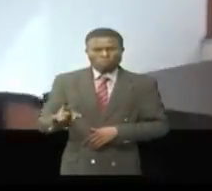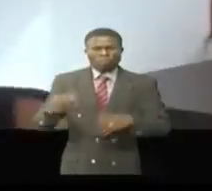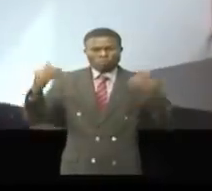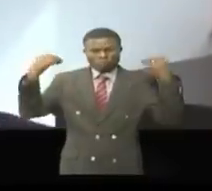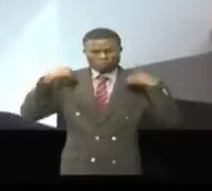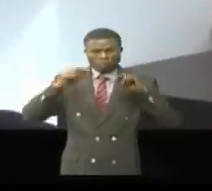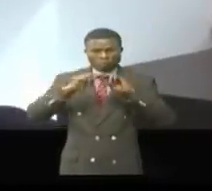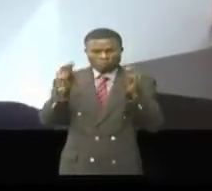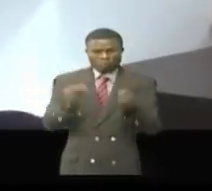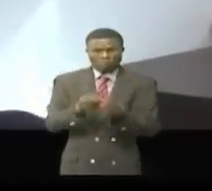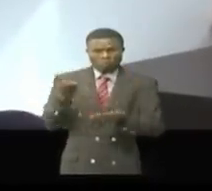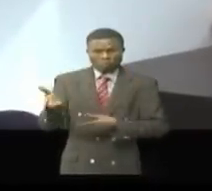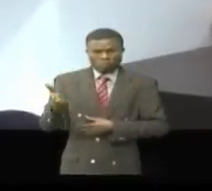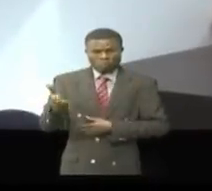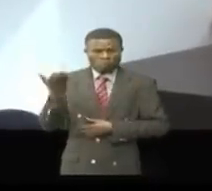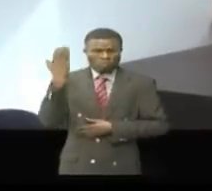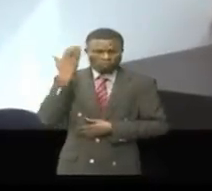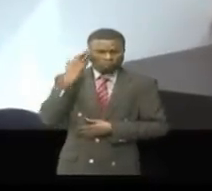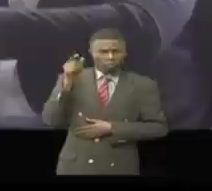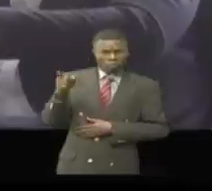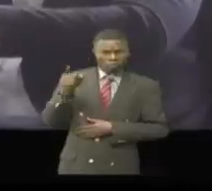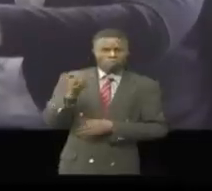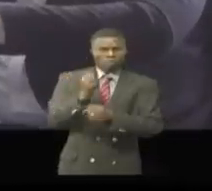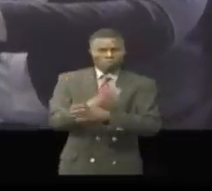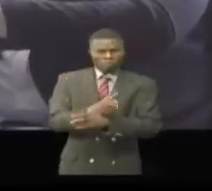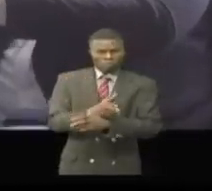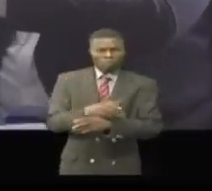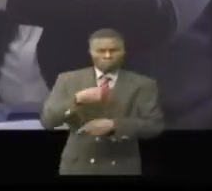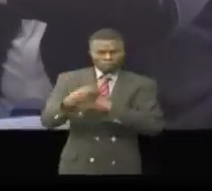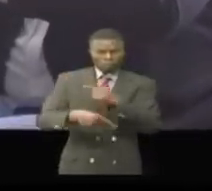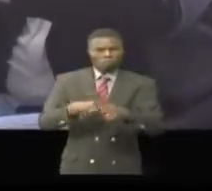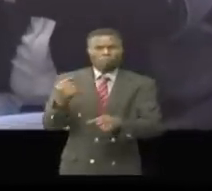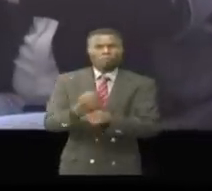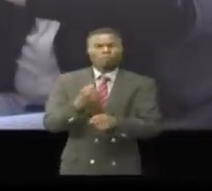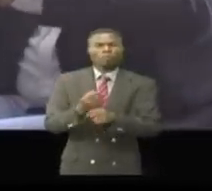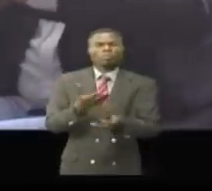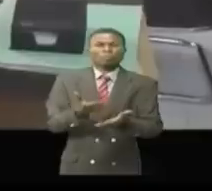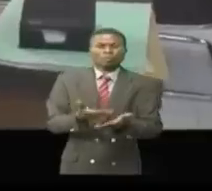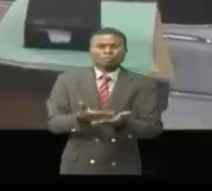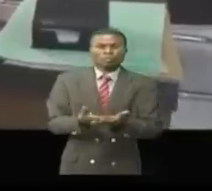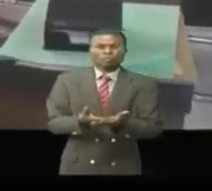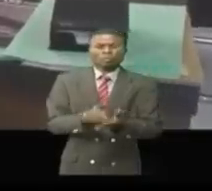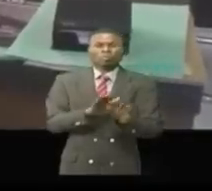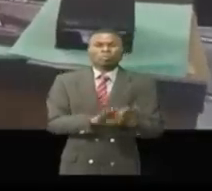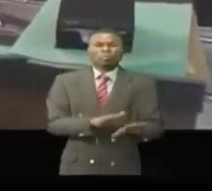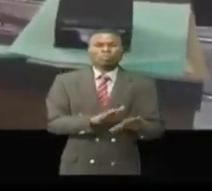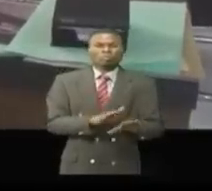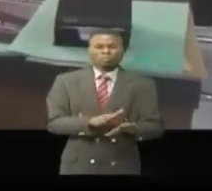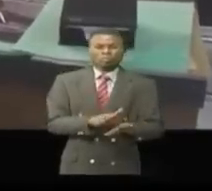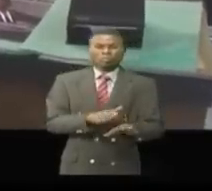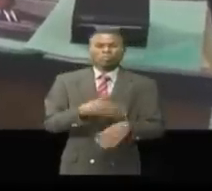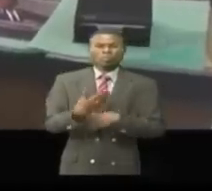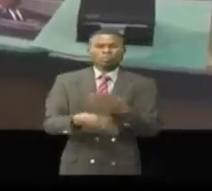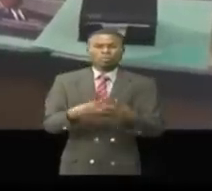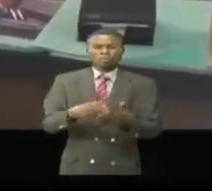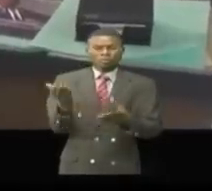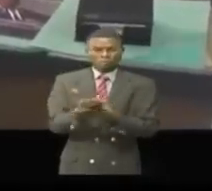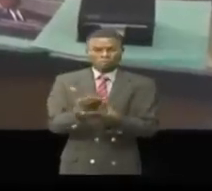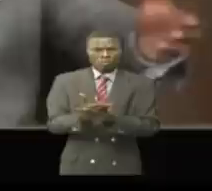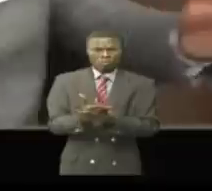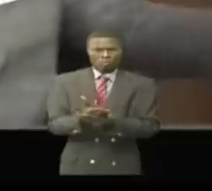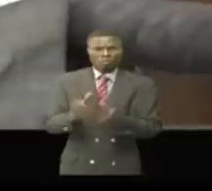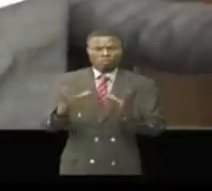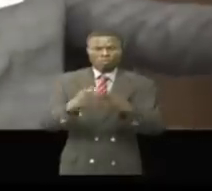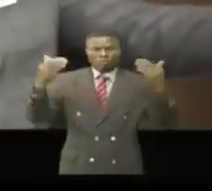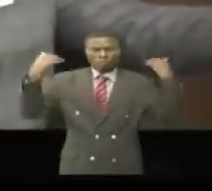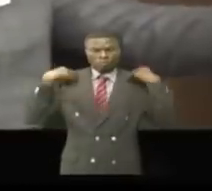4Com RDC, Eduardo, s'est dit prêt pour le lancement de ses activités et a-t-on régularisé son dossier avec les